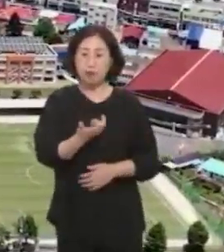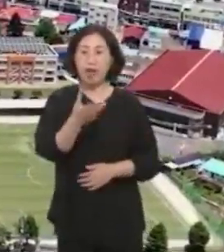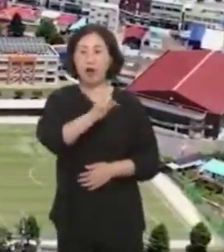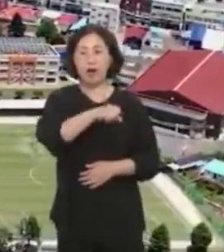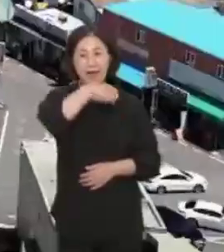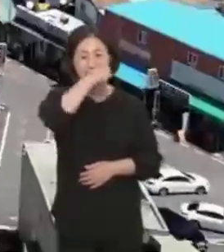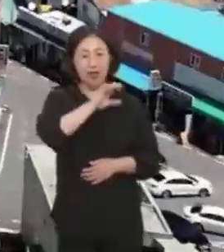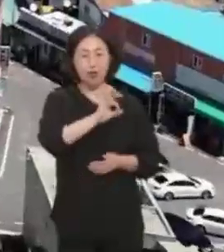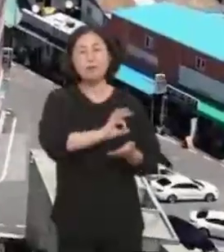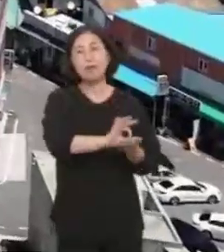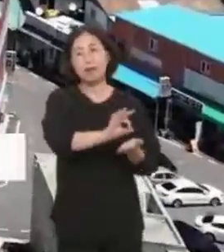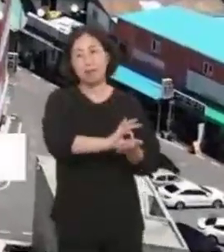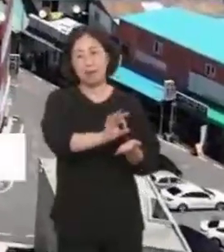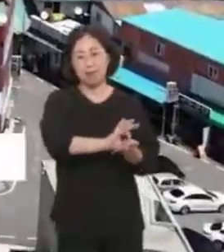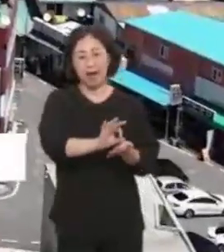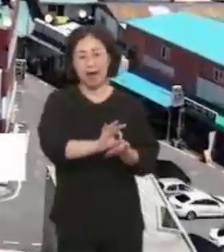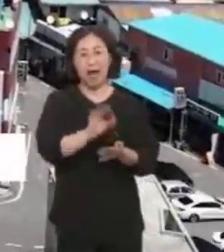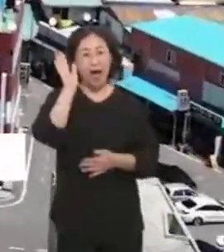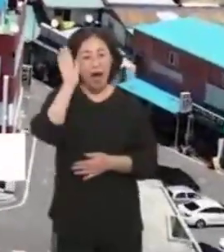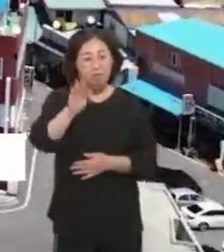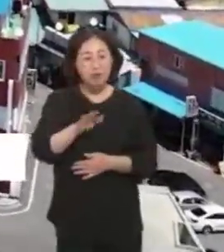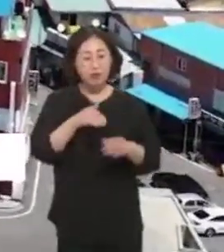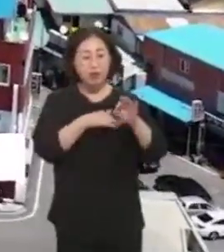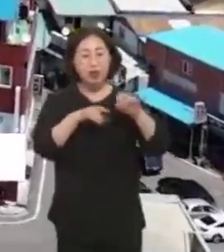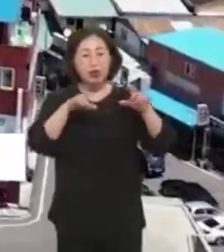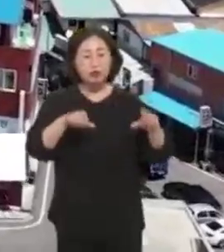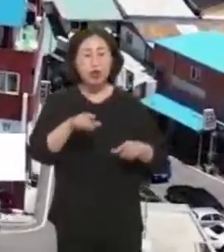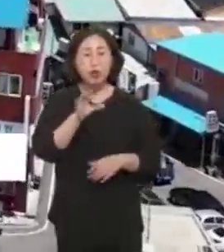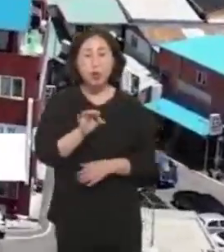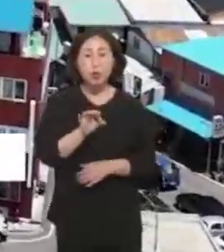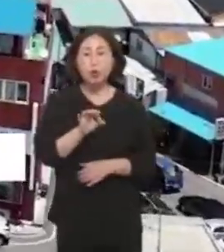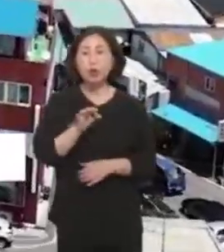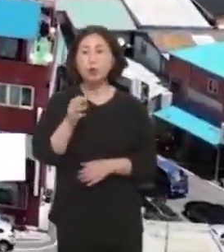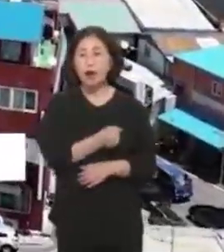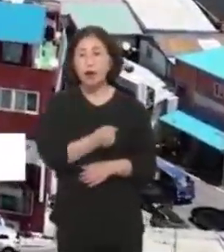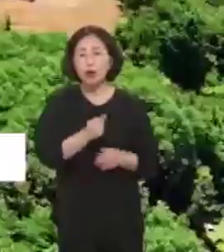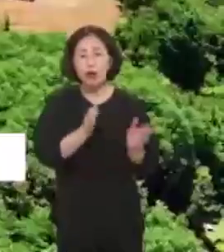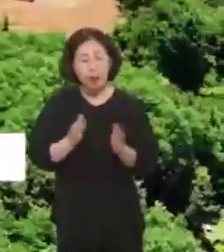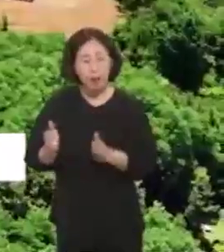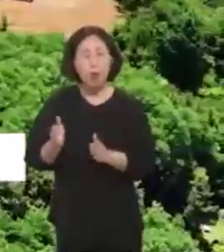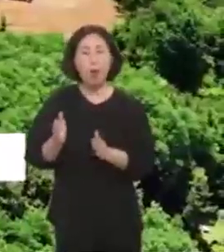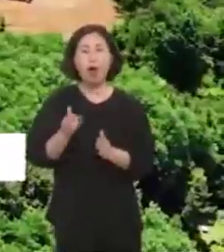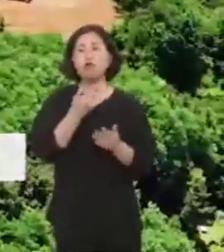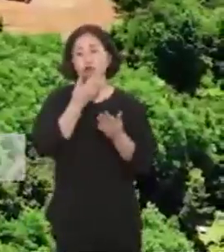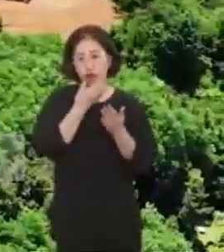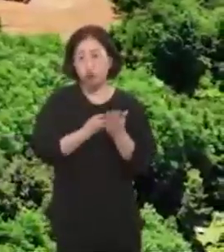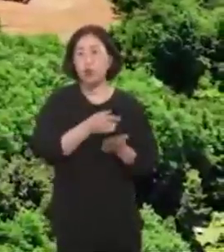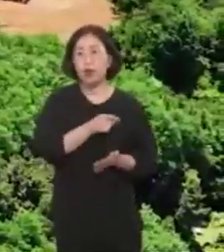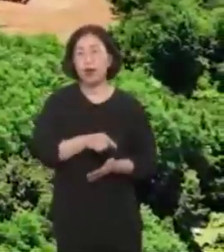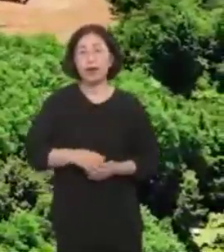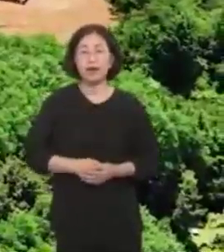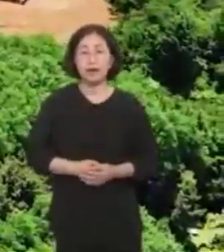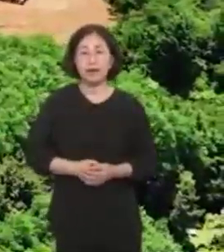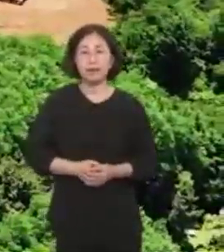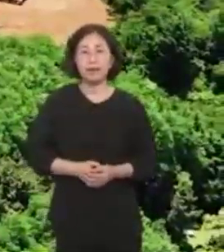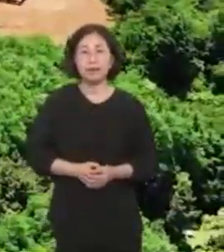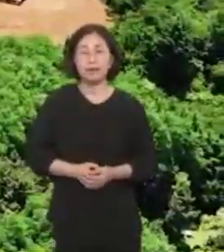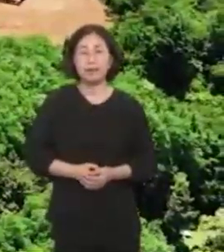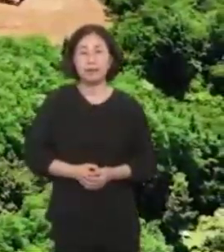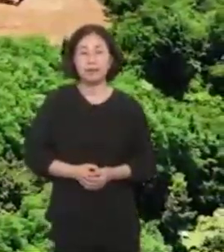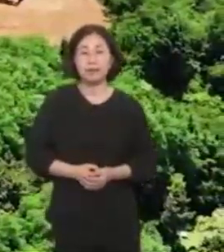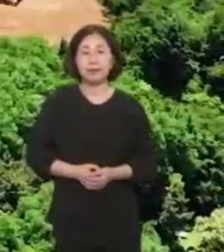막대한 예산을 수반한 사업들이어서 앞으로 서천군의 재원 확보가 원도심 활성화 사업의 성패를 가늠할 것으로 예상됩니다.